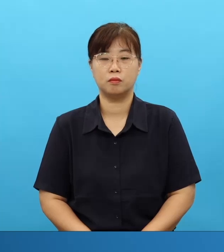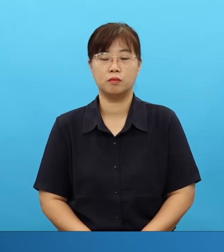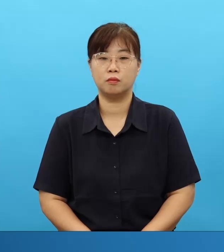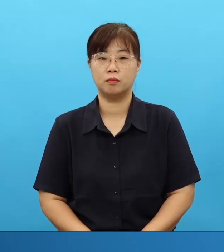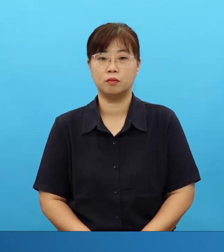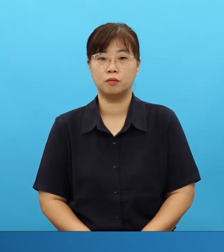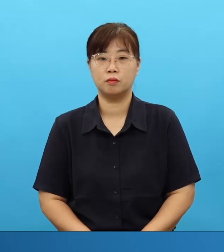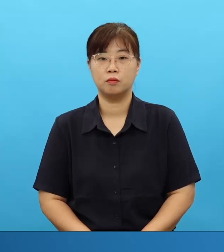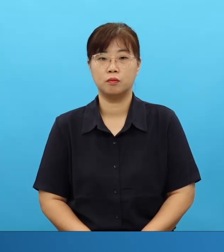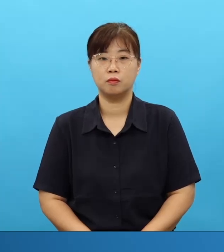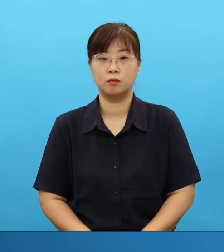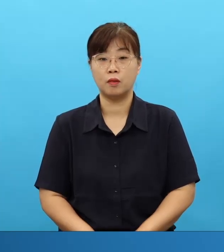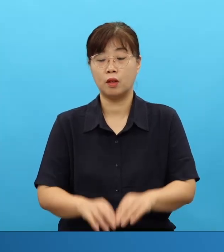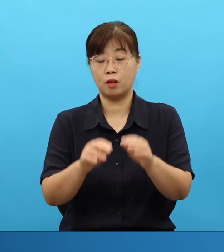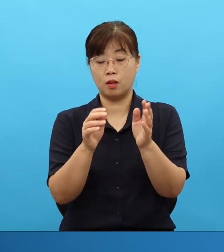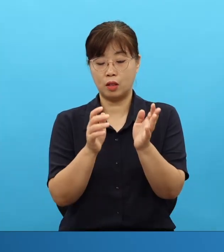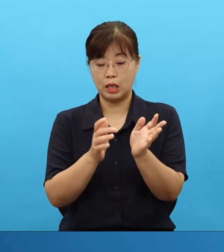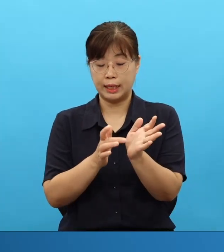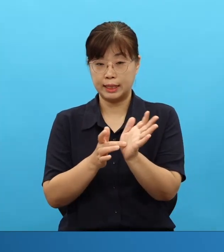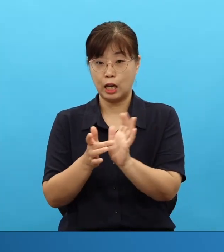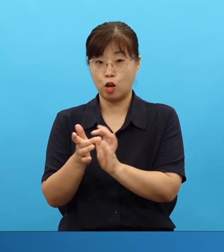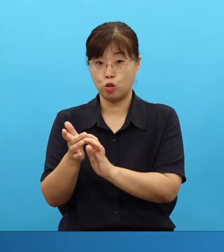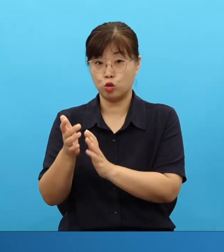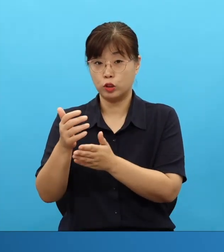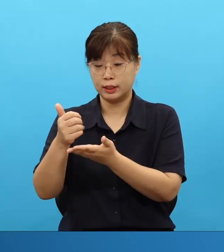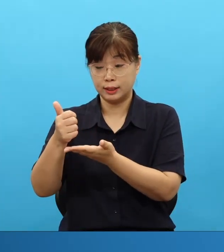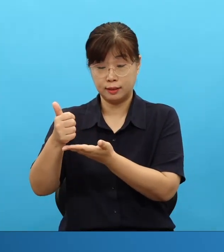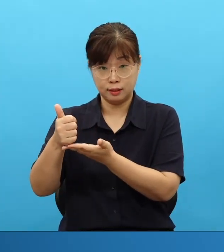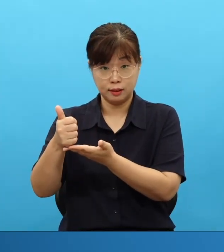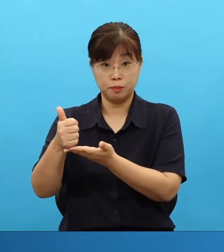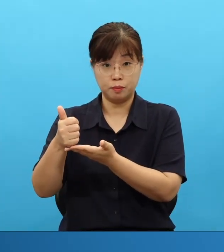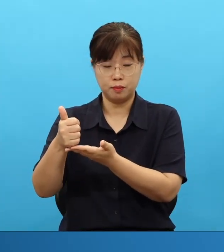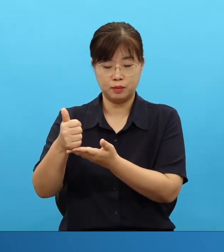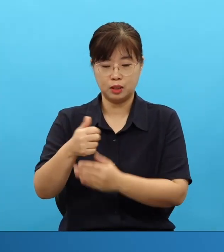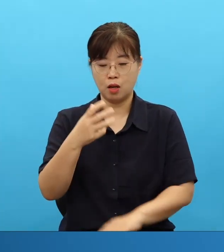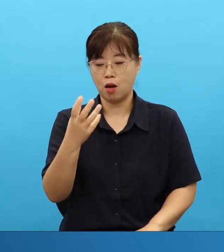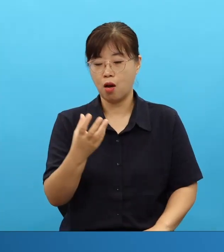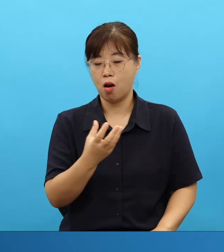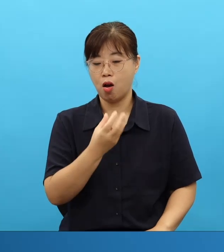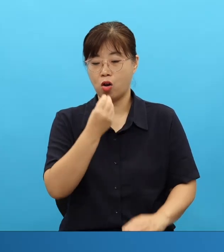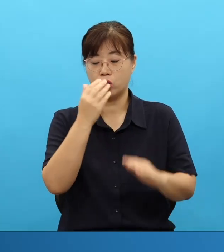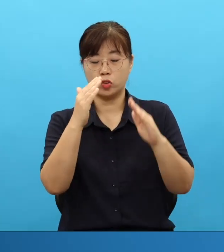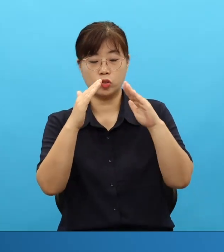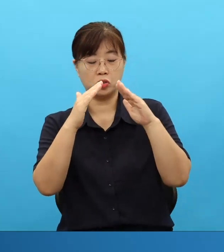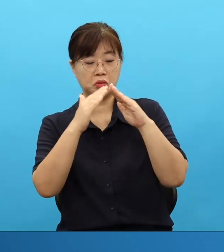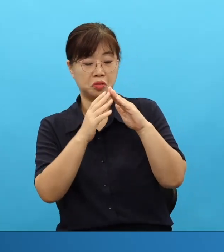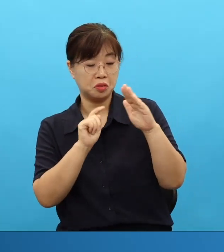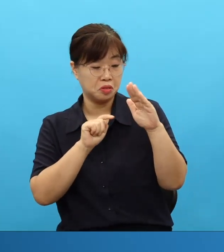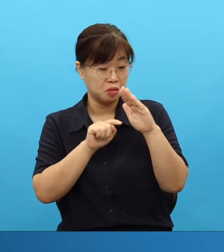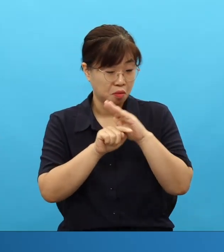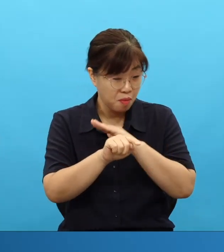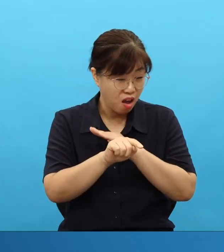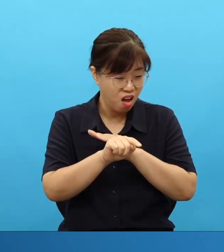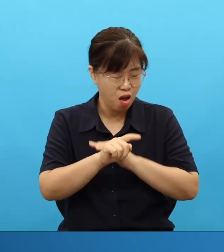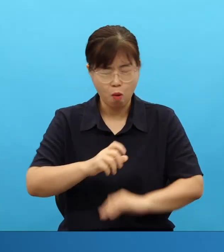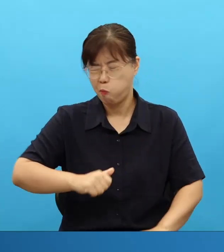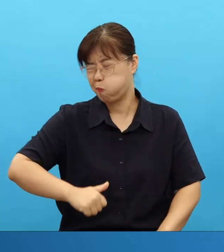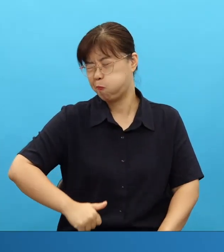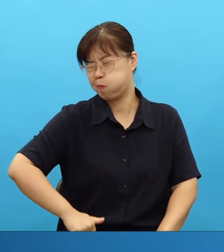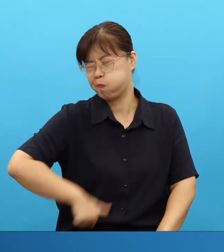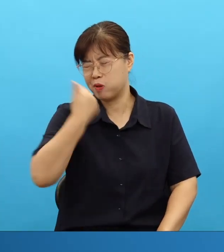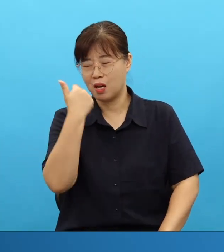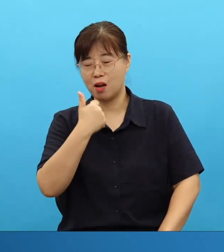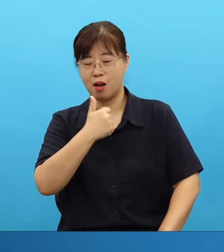아 예수님께서 그 성전에서 화를 내신 거는 세 가지들 없었기